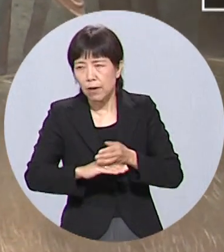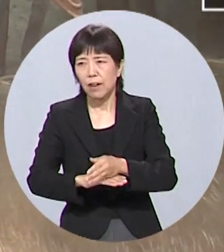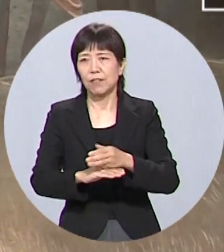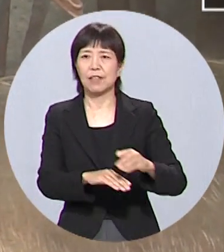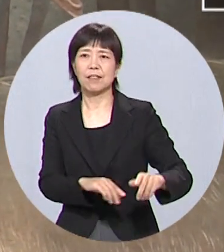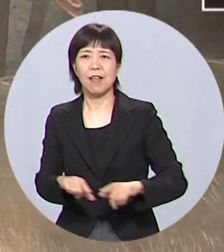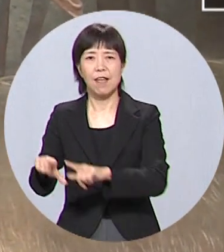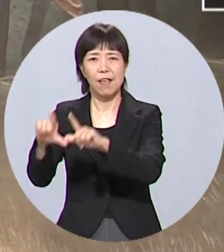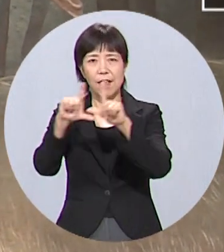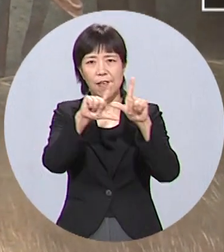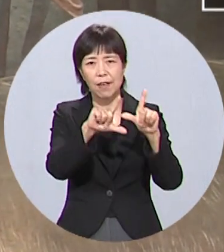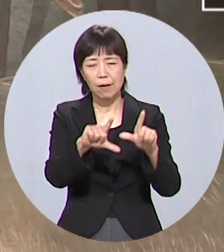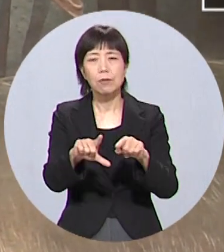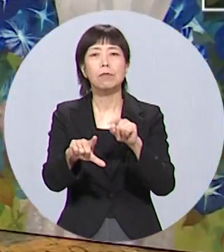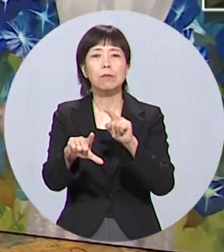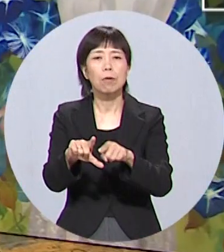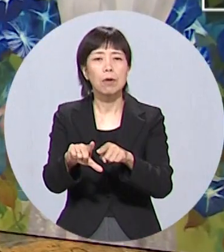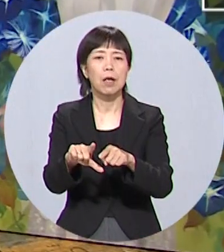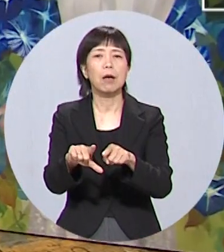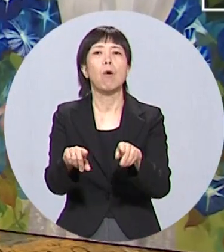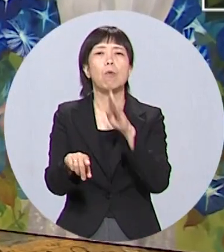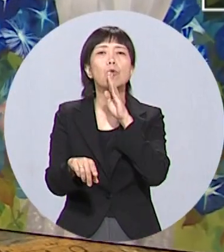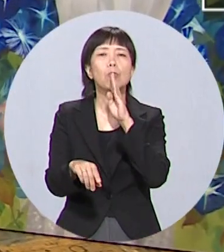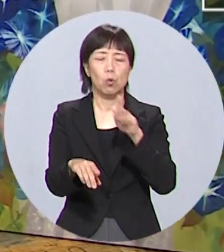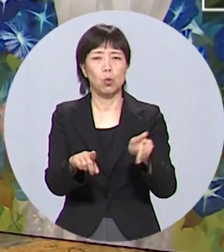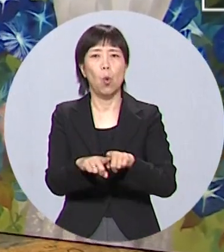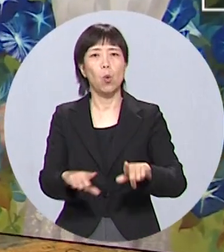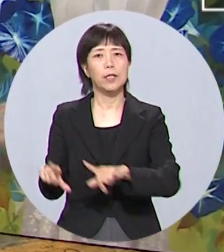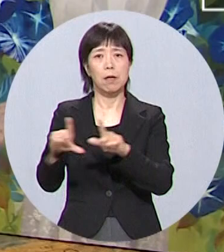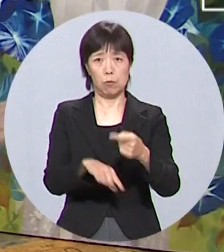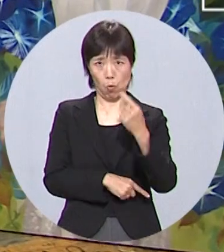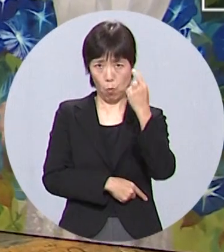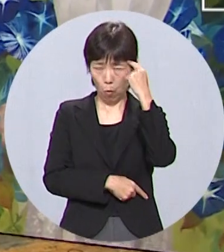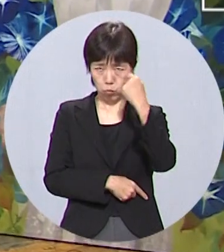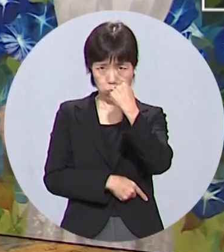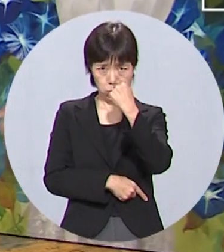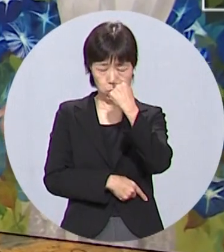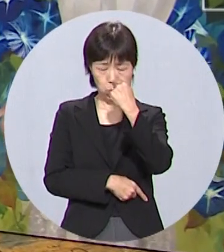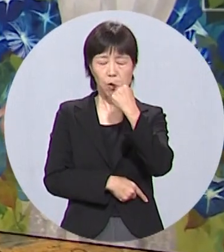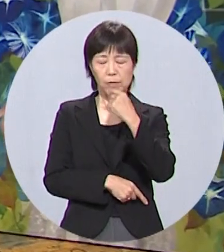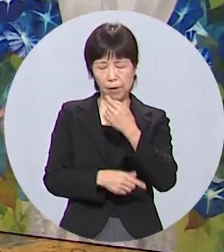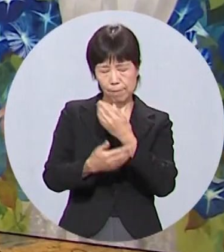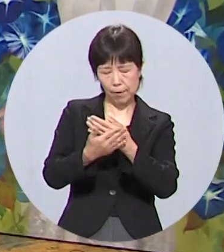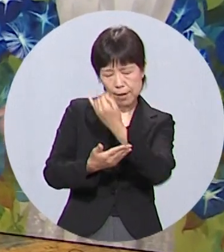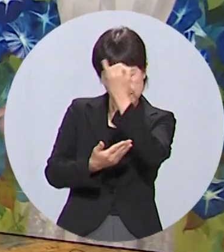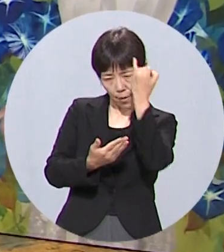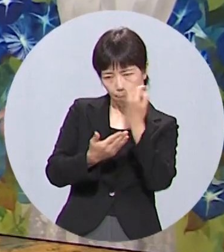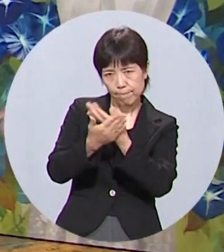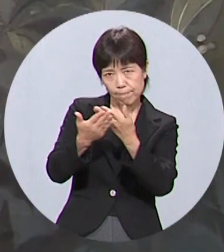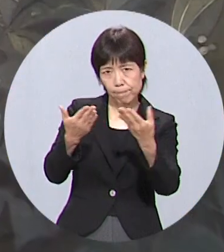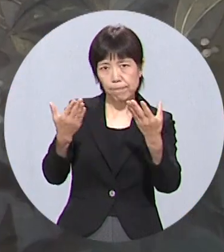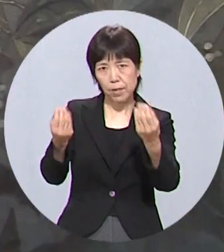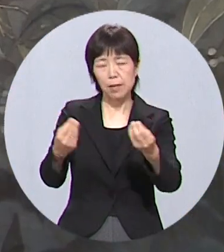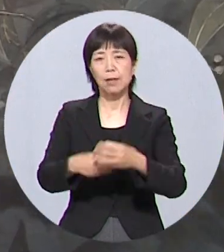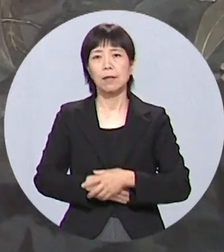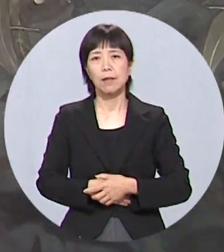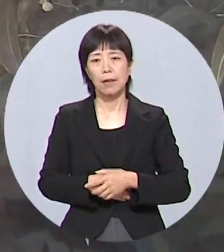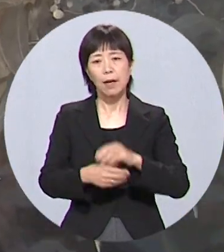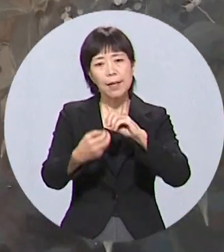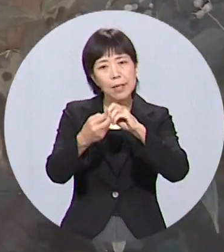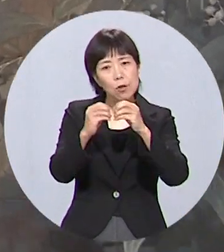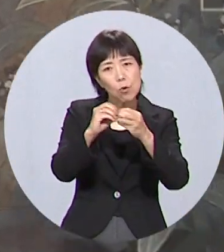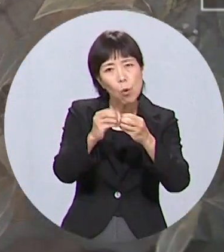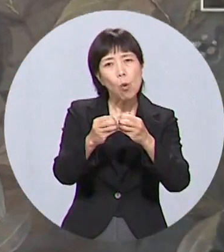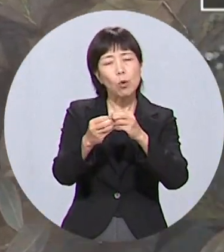方が本来の共生であるのではないかなと思ってこの作品を描きました。彩りと